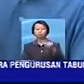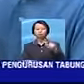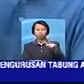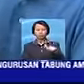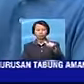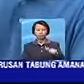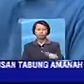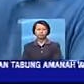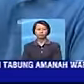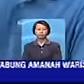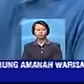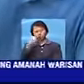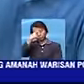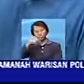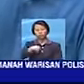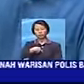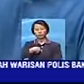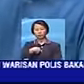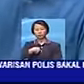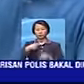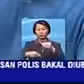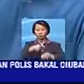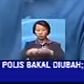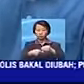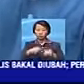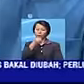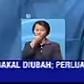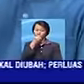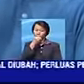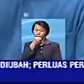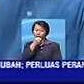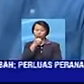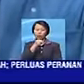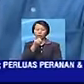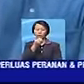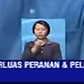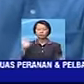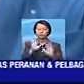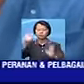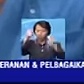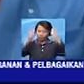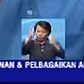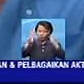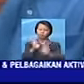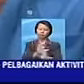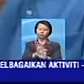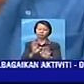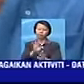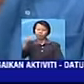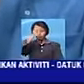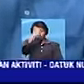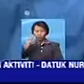pegang. Bagi saya dari segi makanan, saya rasa tak perlu dikhawatirkan lah sebab